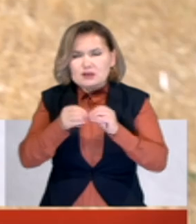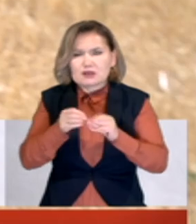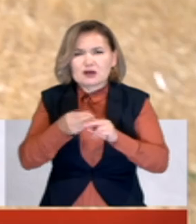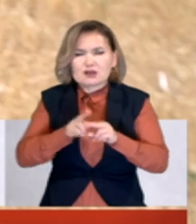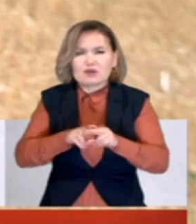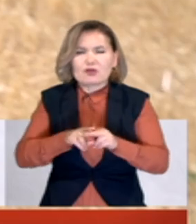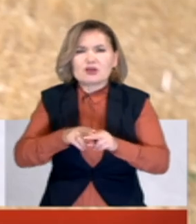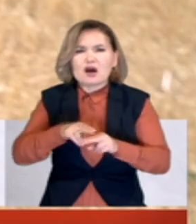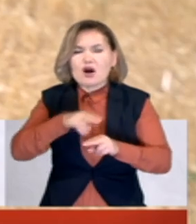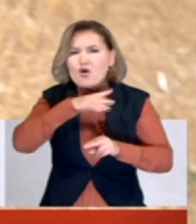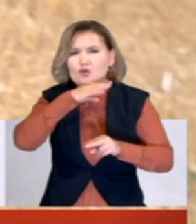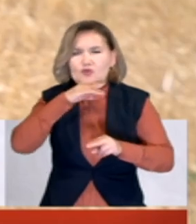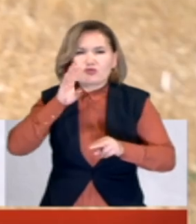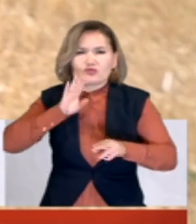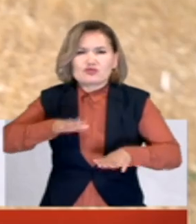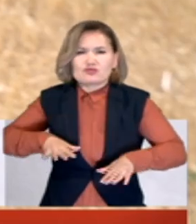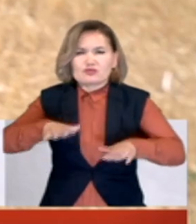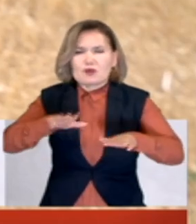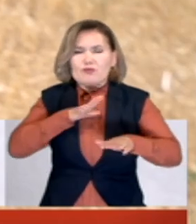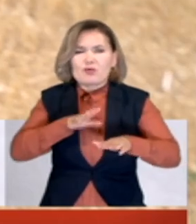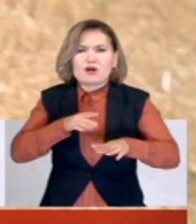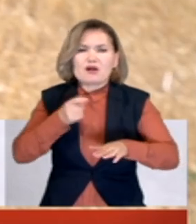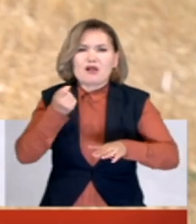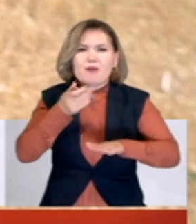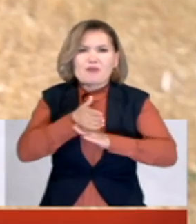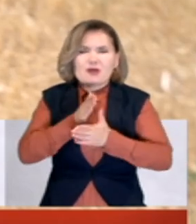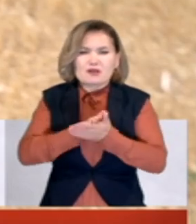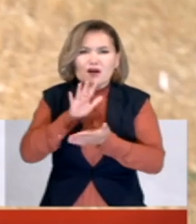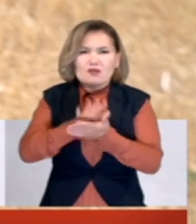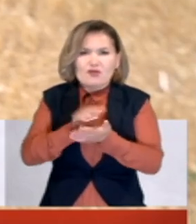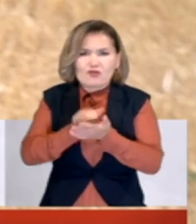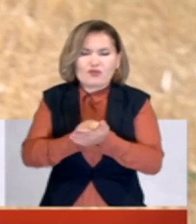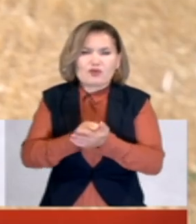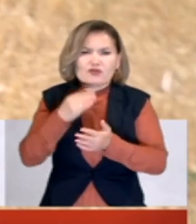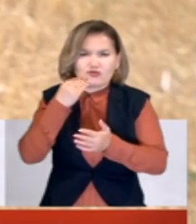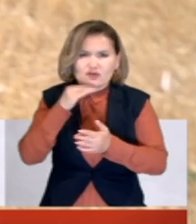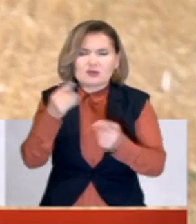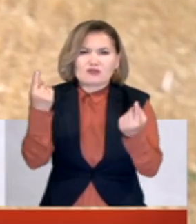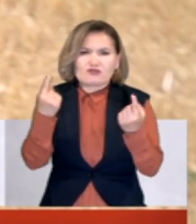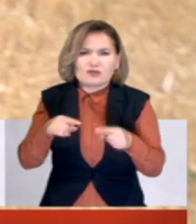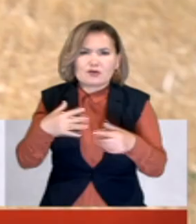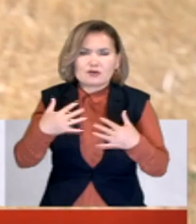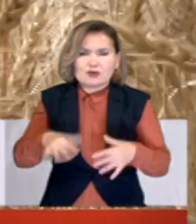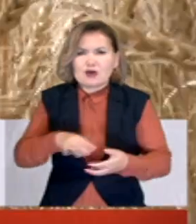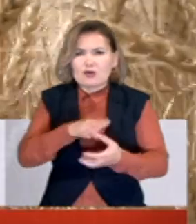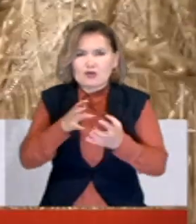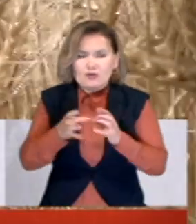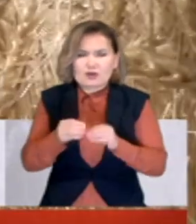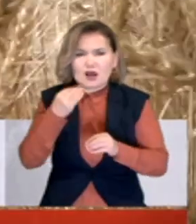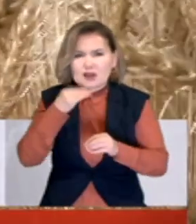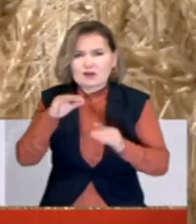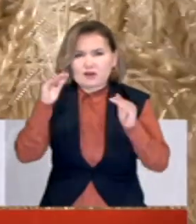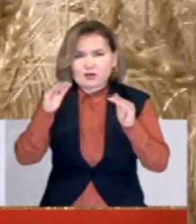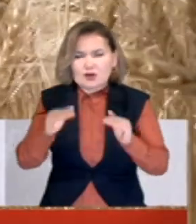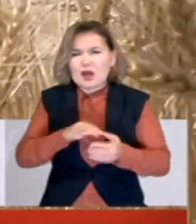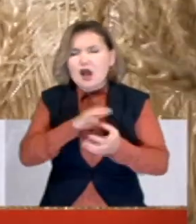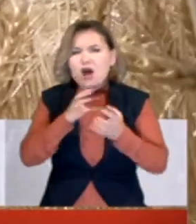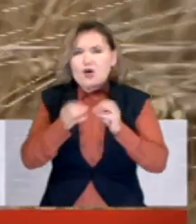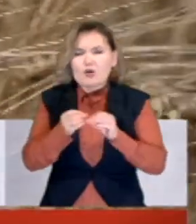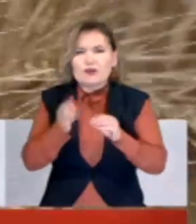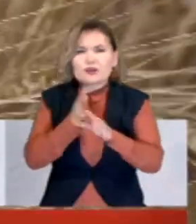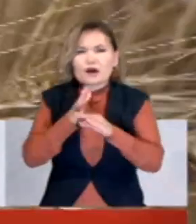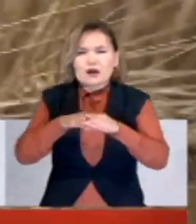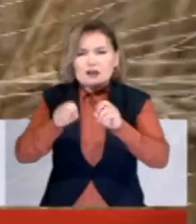батырып алған сияқты бидайдың бәрі рең өзгеріп, барлық клей пеканың качествосы дейміз, соның барлығы төмендеп жатыр. Күн райын болжау мекемесі